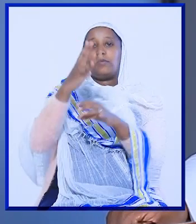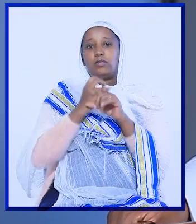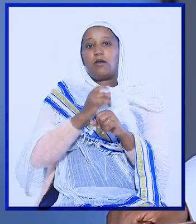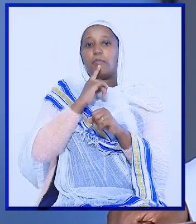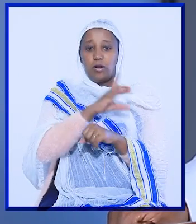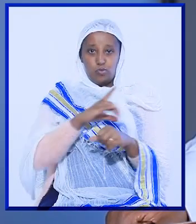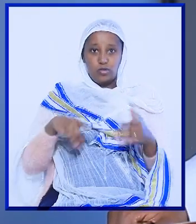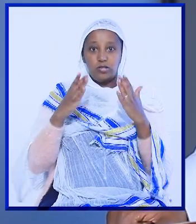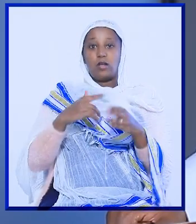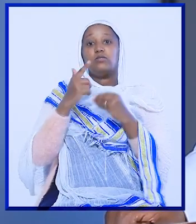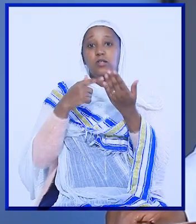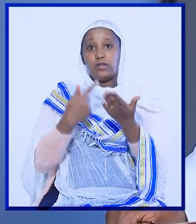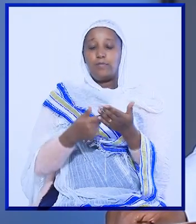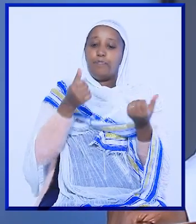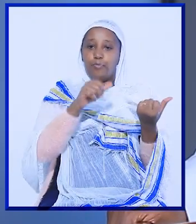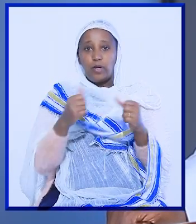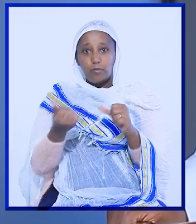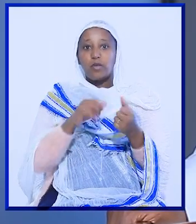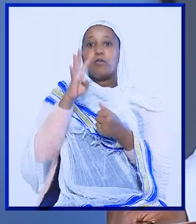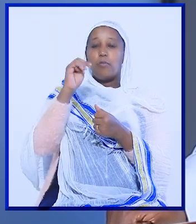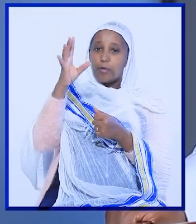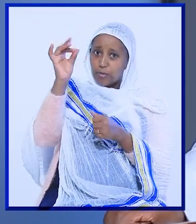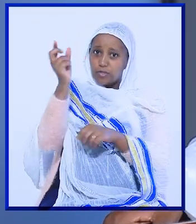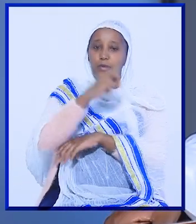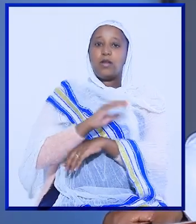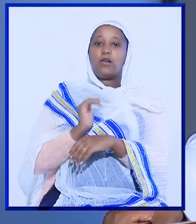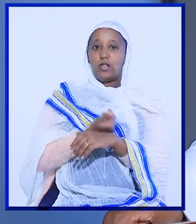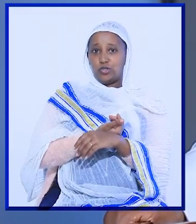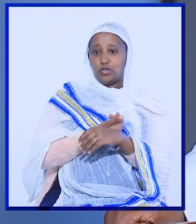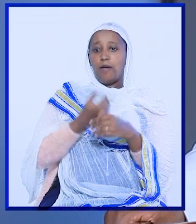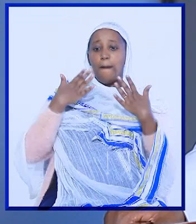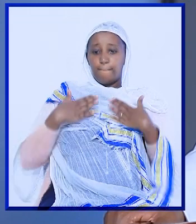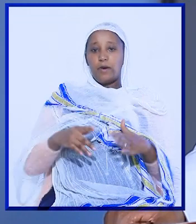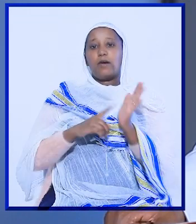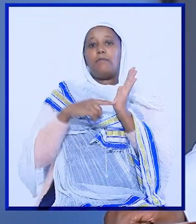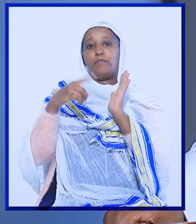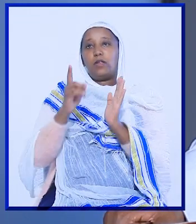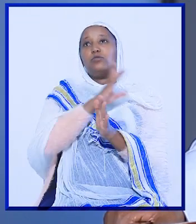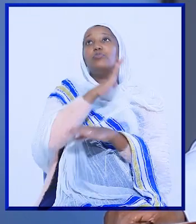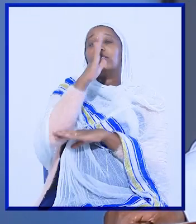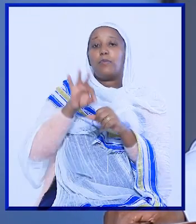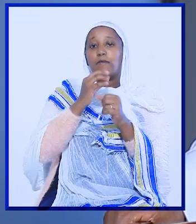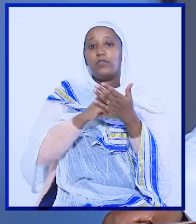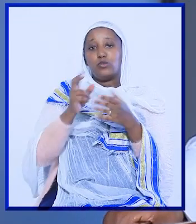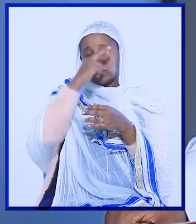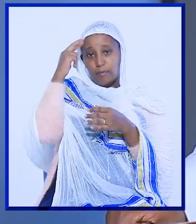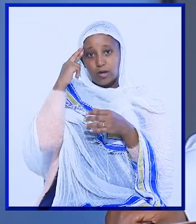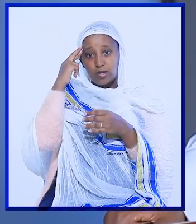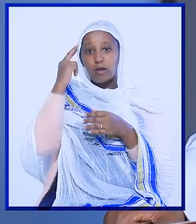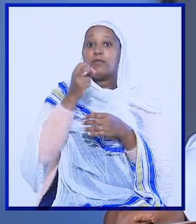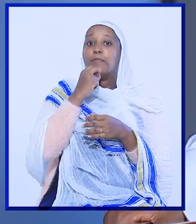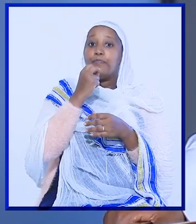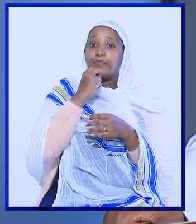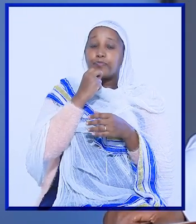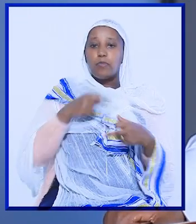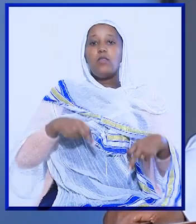ታላቅ ጸጋ ከእግዚአብሔር የተቀበለ ነው ክርስቲያን። ስለዚህ በጥምቀት በአርባና በሰማንያ ቀናችን በአካል በሚገለጠው በእግዚአብሔር